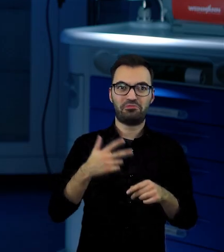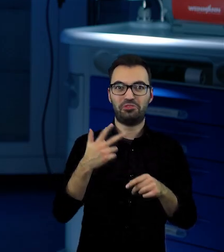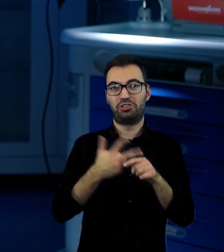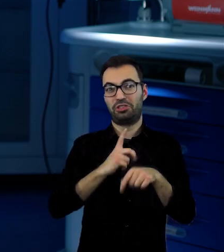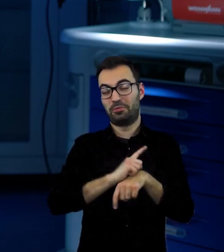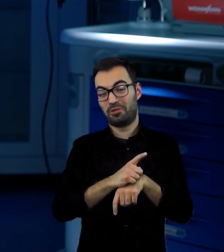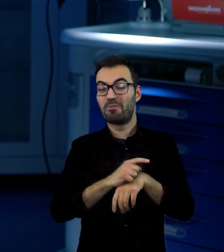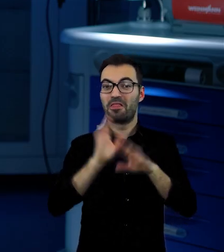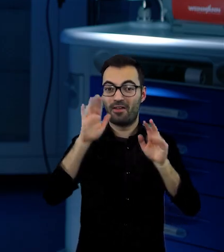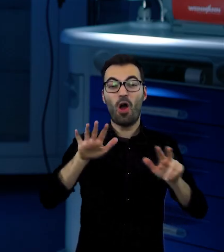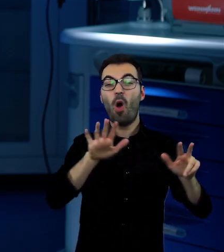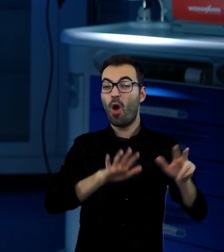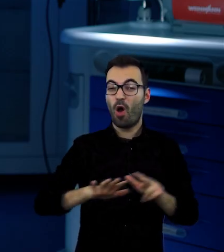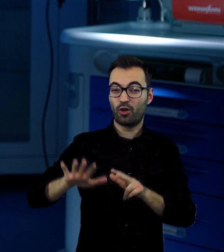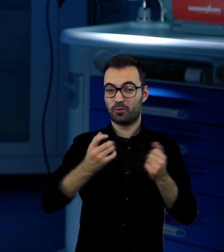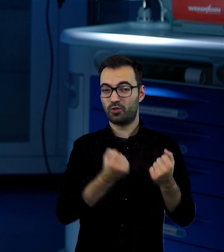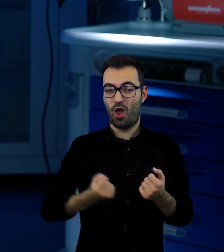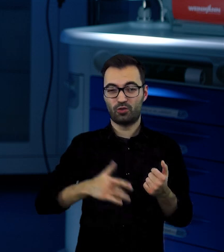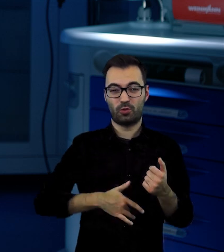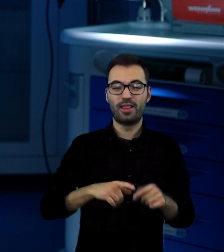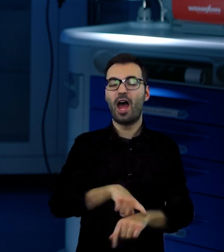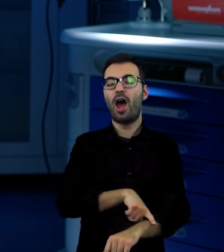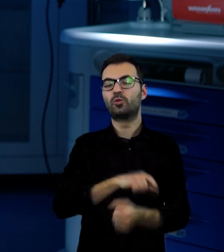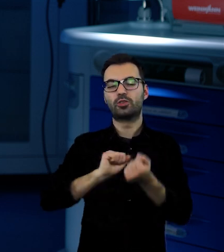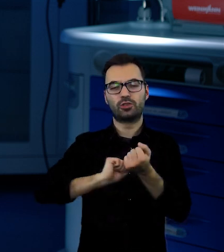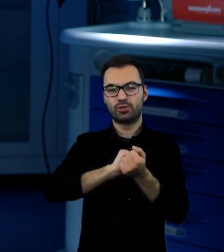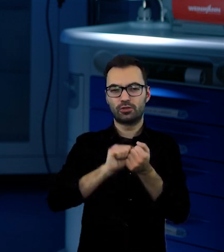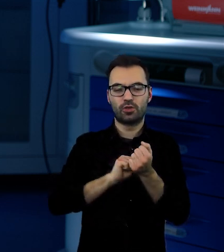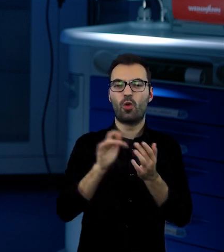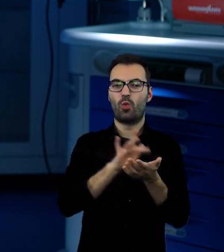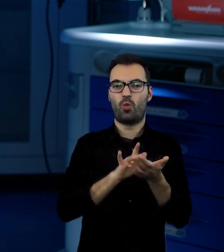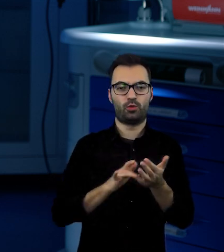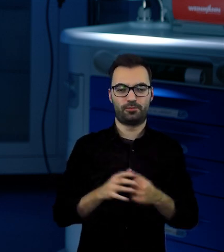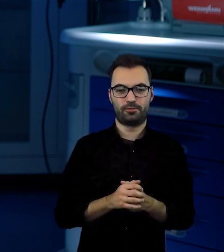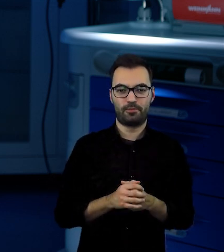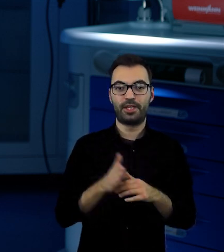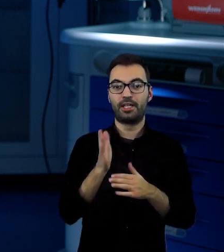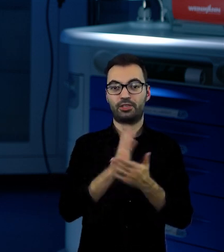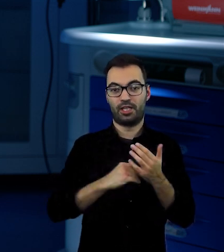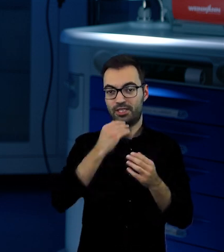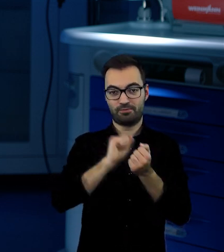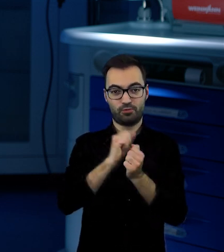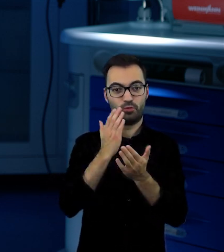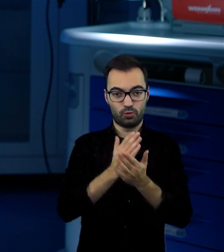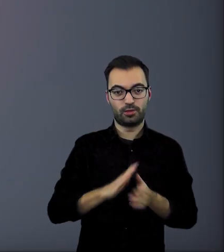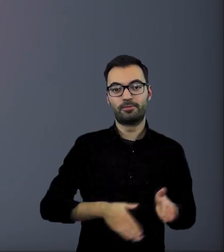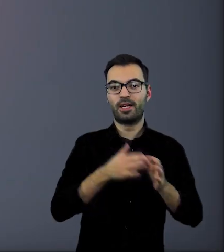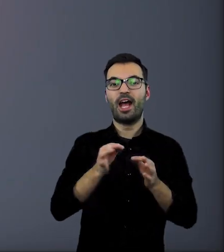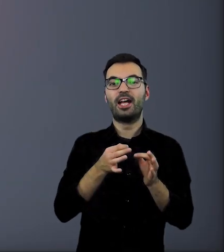zjedliśmy, pokarm może w nim spędzić od 30 minut aż do 8 godzin. Najdłużej przerabiane są